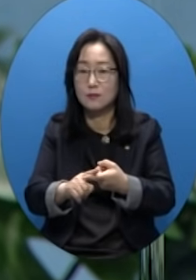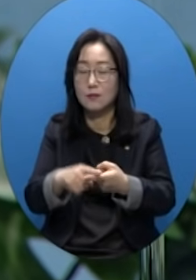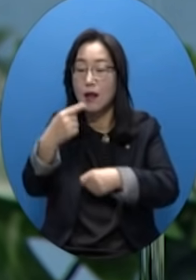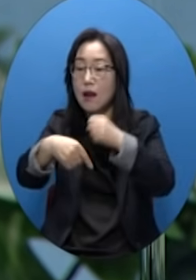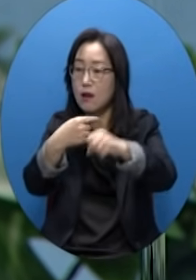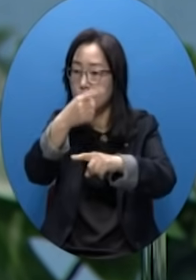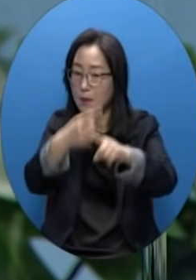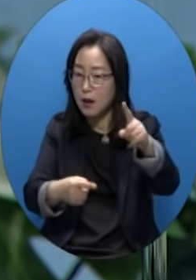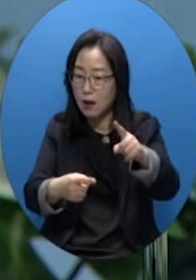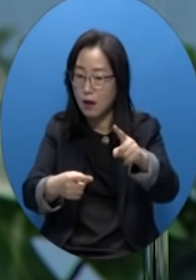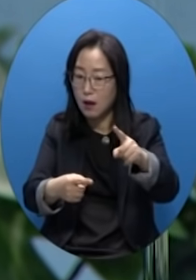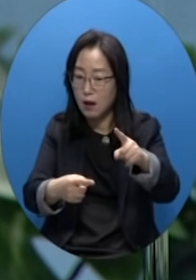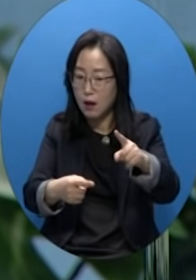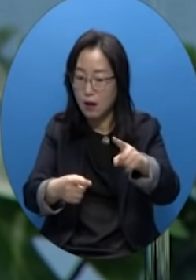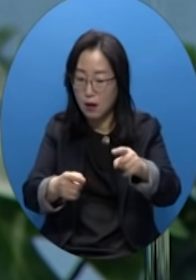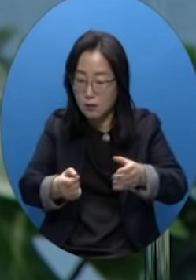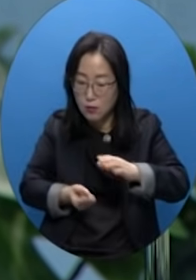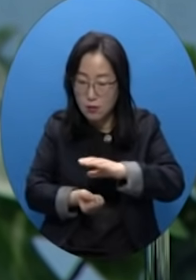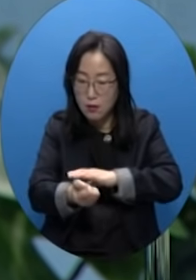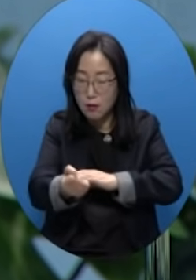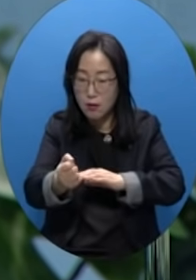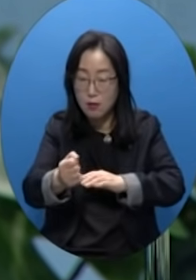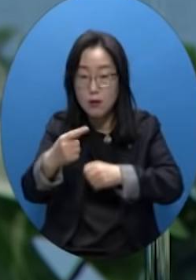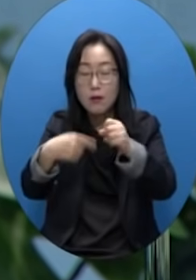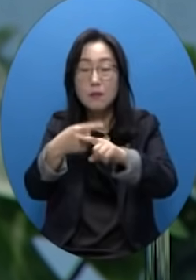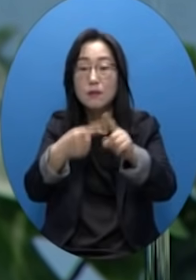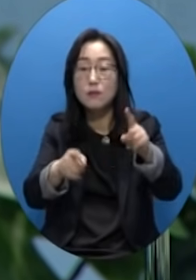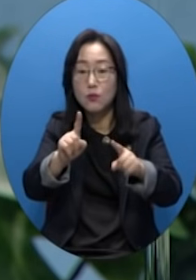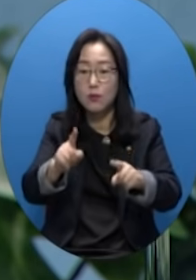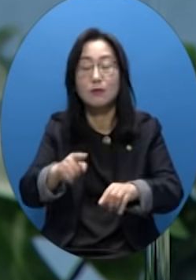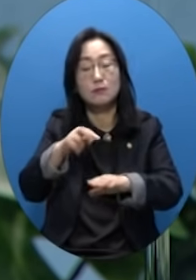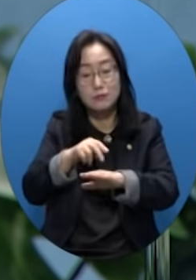1 년 말이면 복구